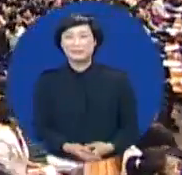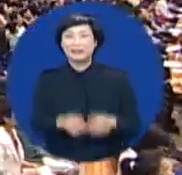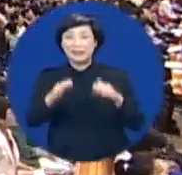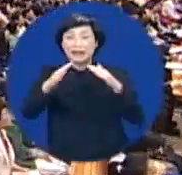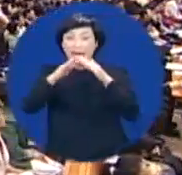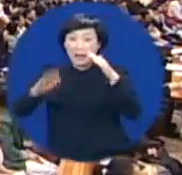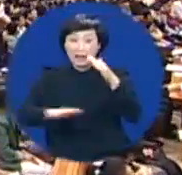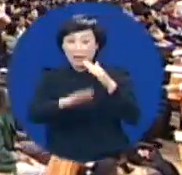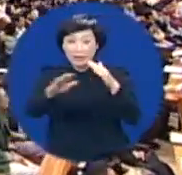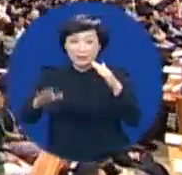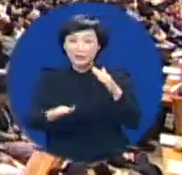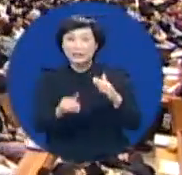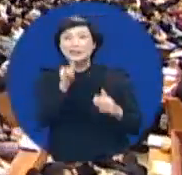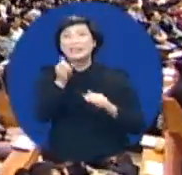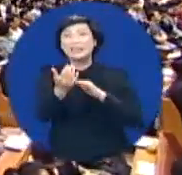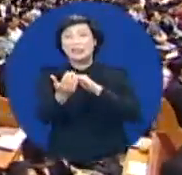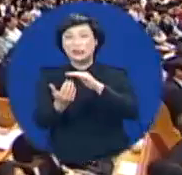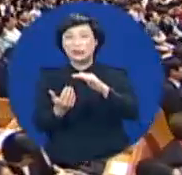가정이 있기 전에